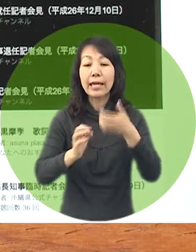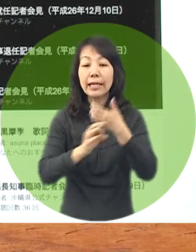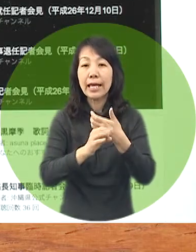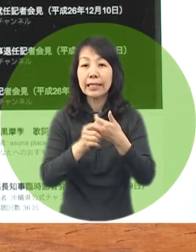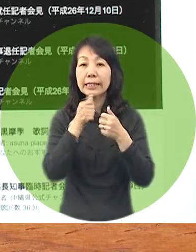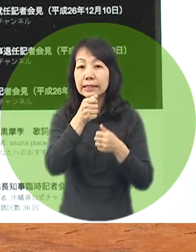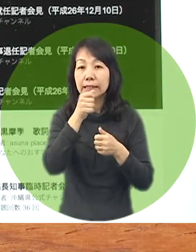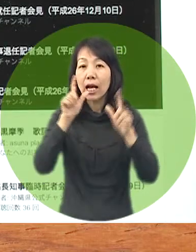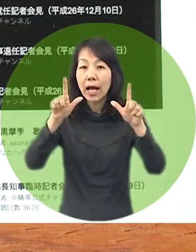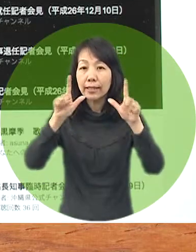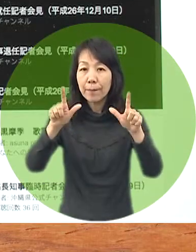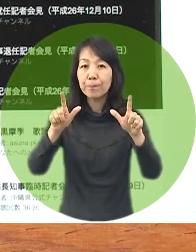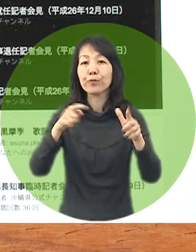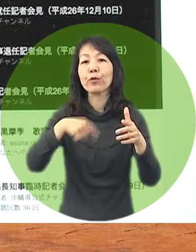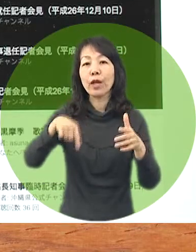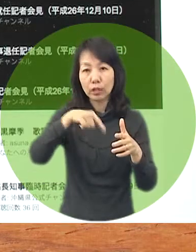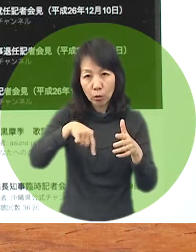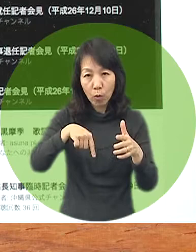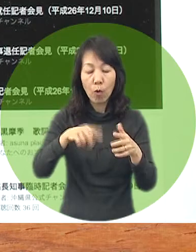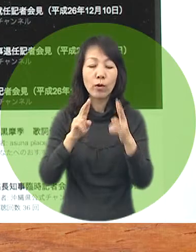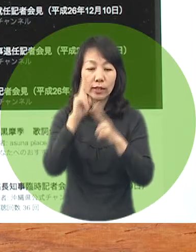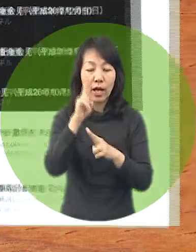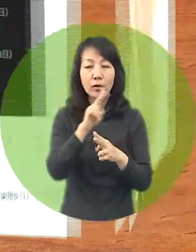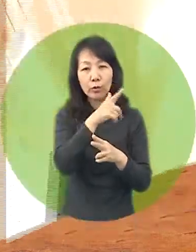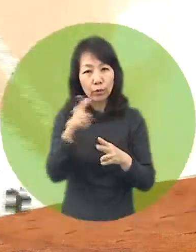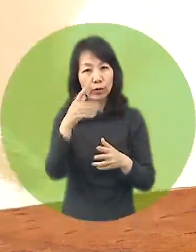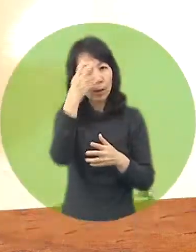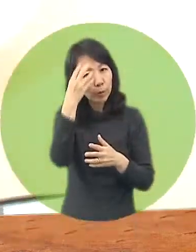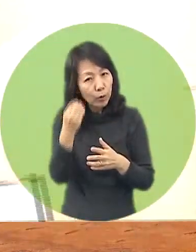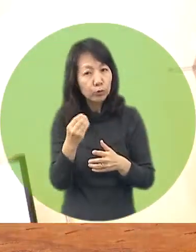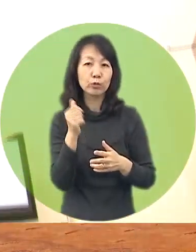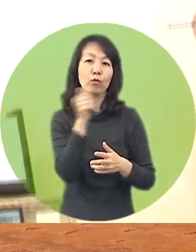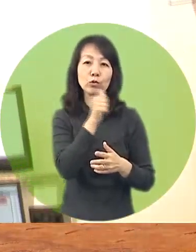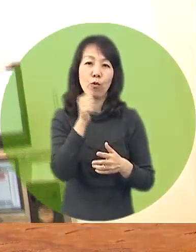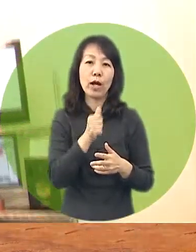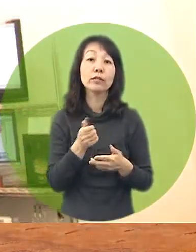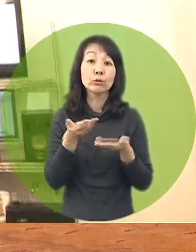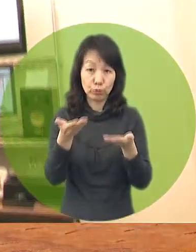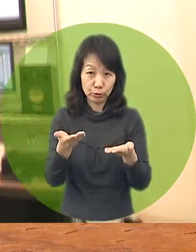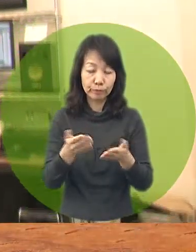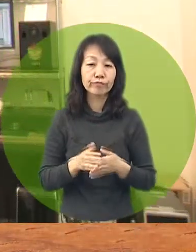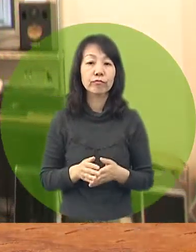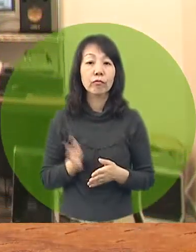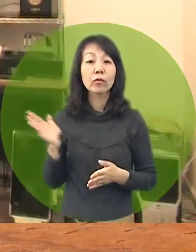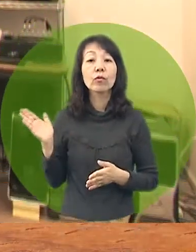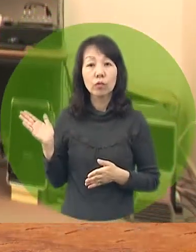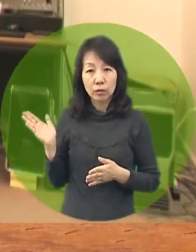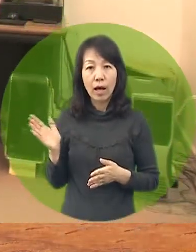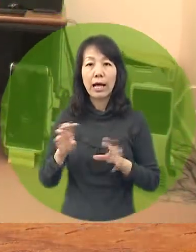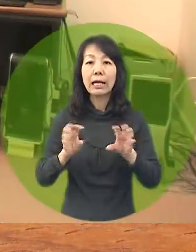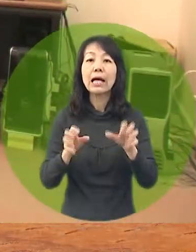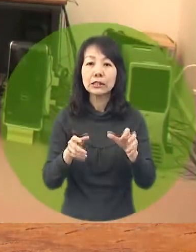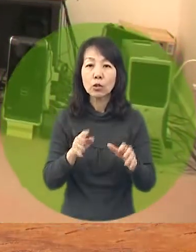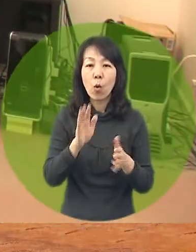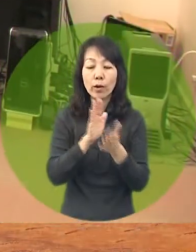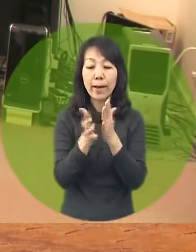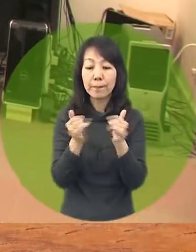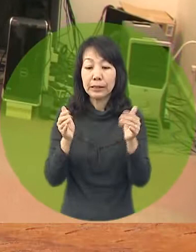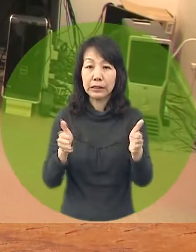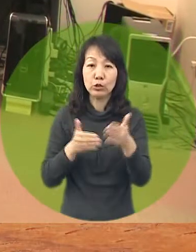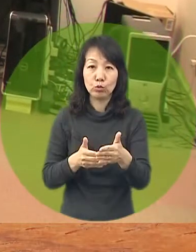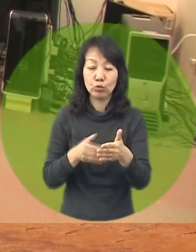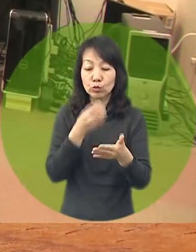さらに沖縄のさまざまな魅力も紹介しています。こちらはラジオ県民室の収録の様子